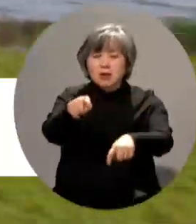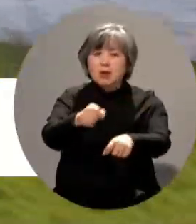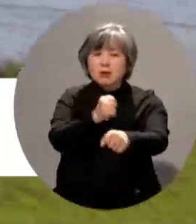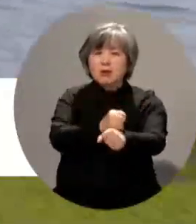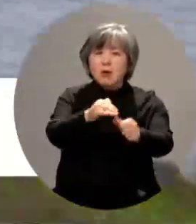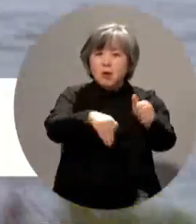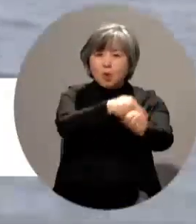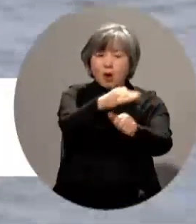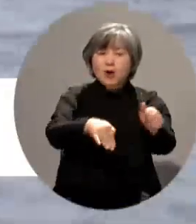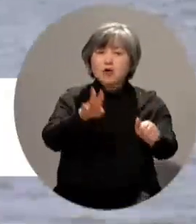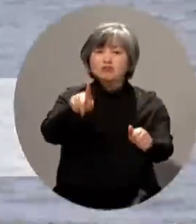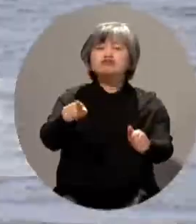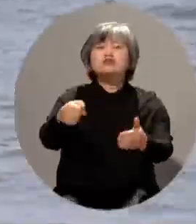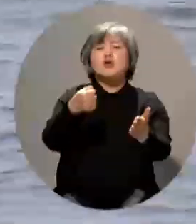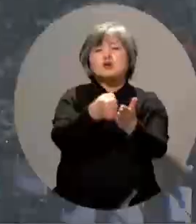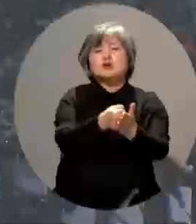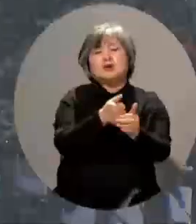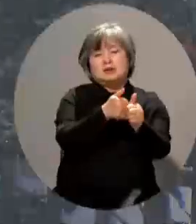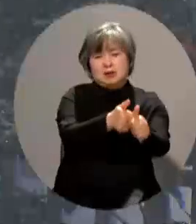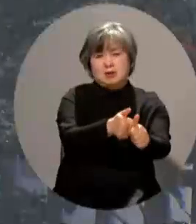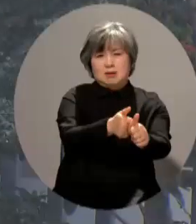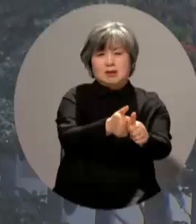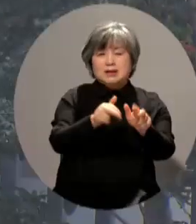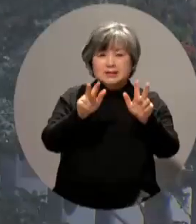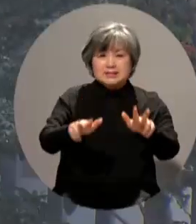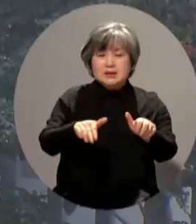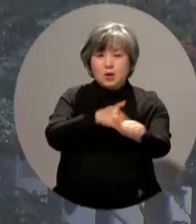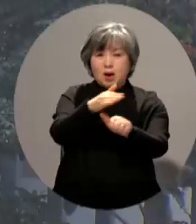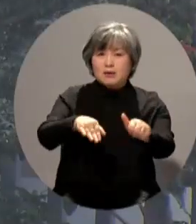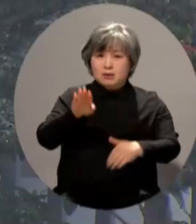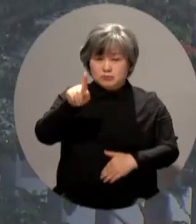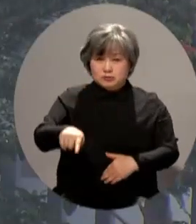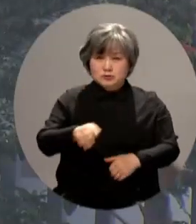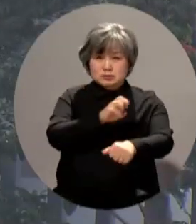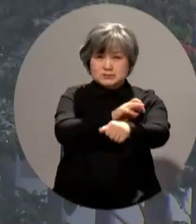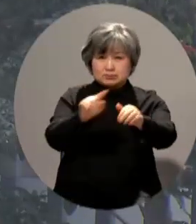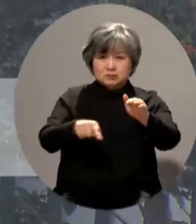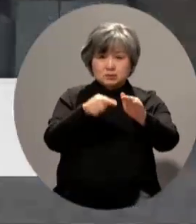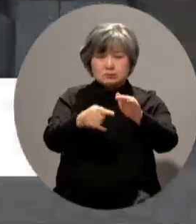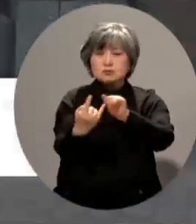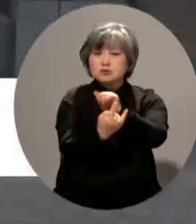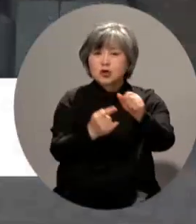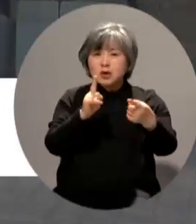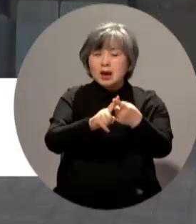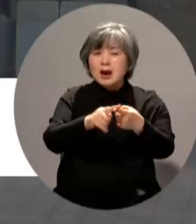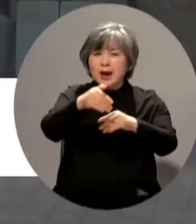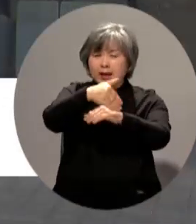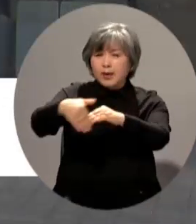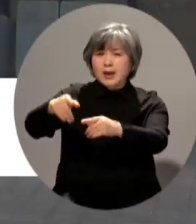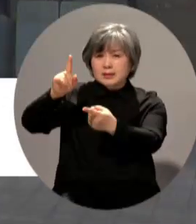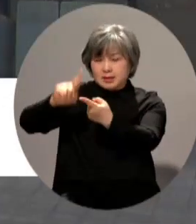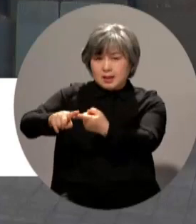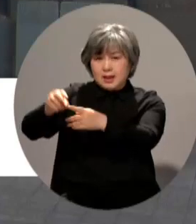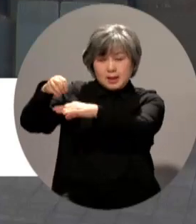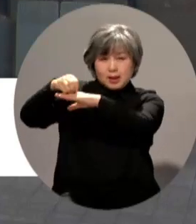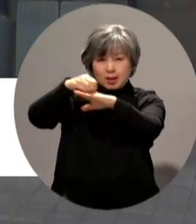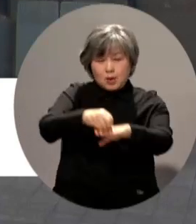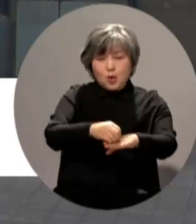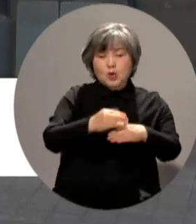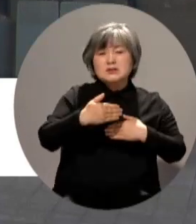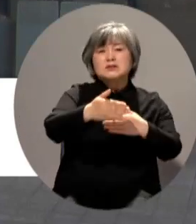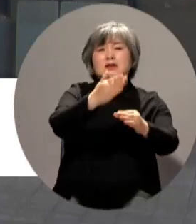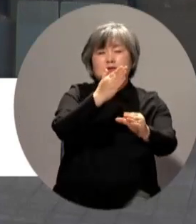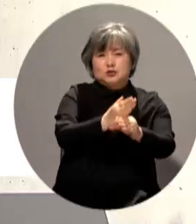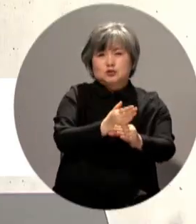환경부의 해수유통 결정에 달려 있습니다. 현재 환경부는 새만금위원회가 승인한 계획에 따라 수질 개선 사업을 진행